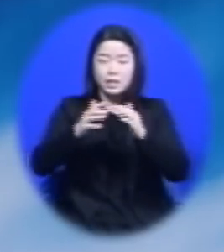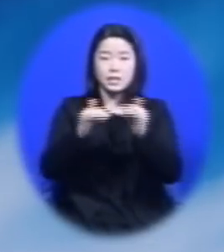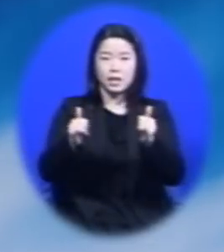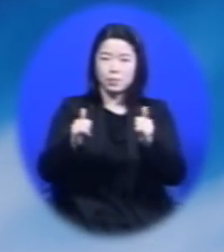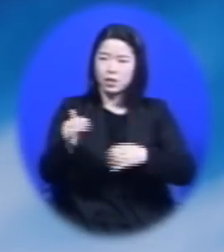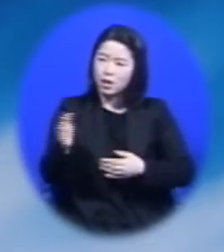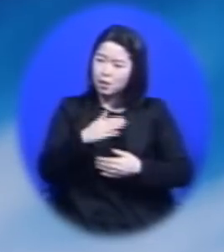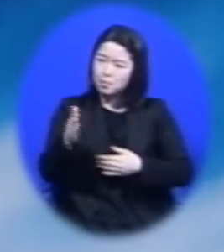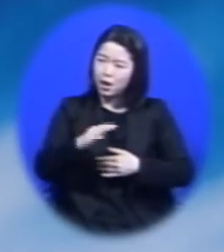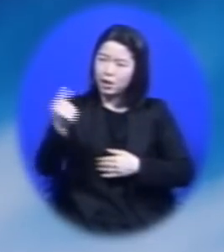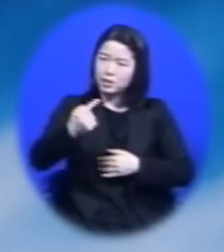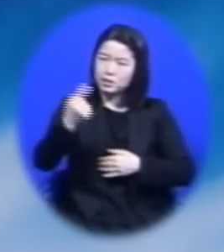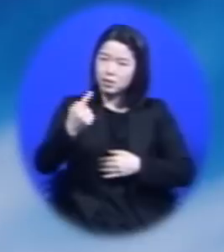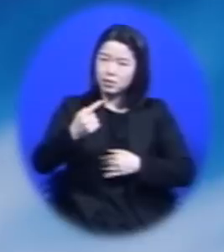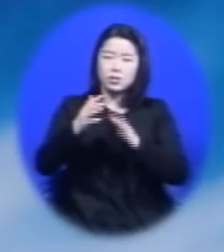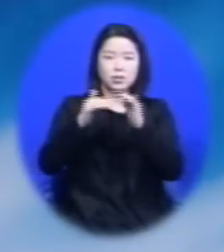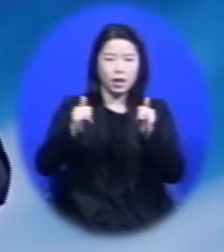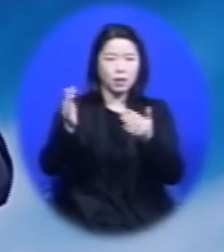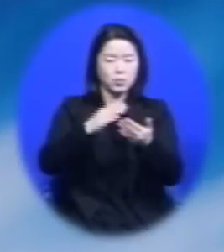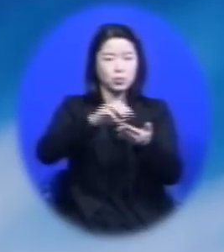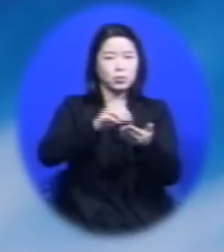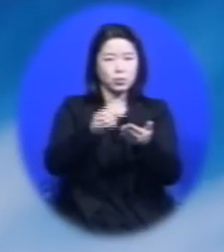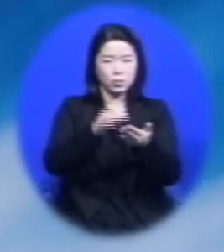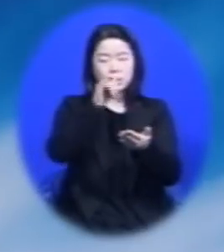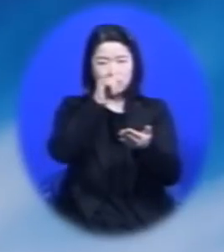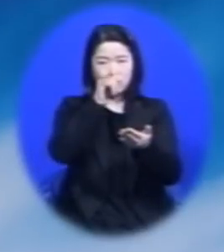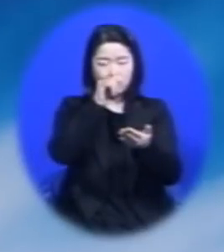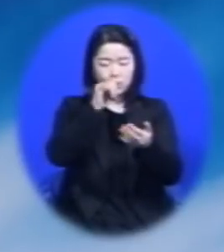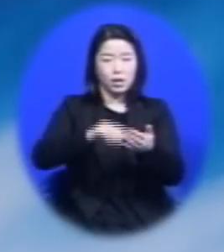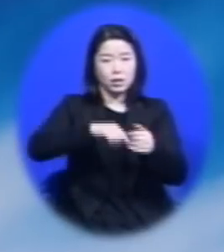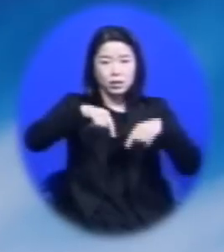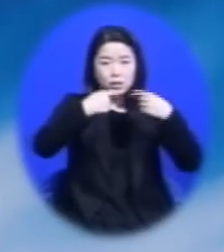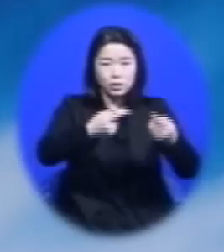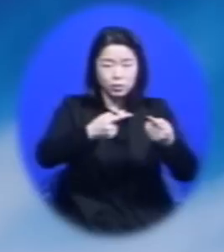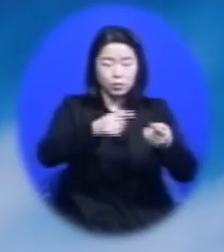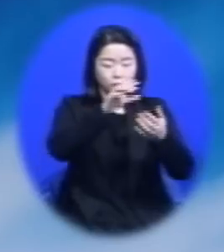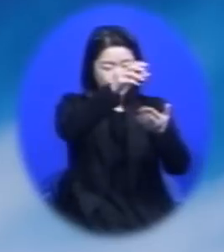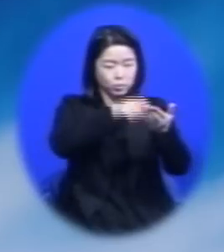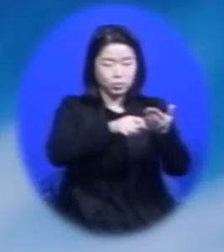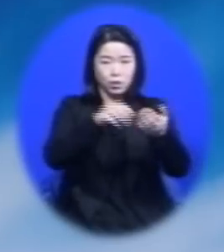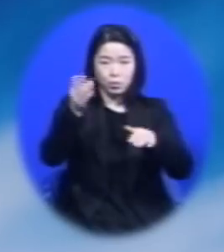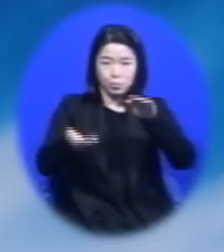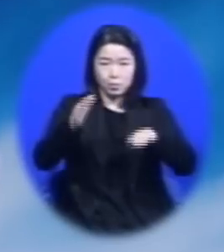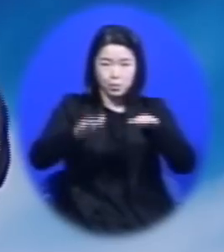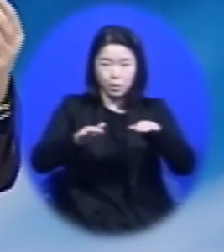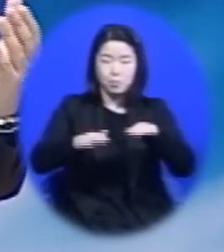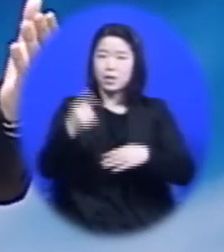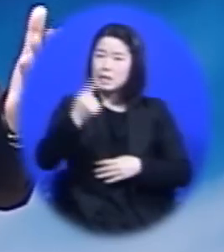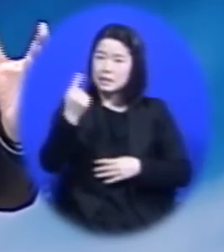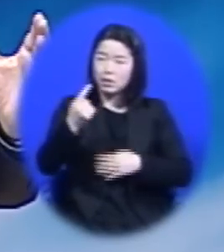천여명이 된다고 파악이 됩니다 실제로 등록 교인고 비교하면 주일 출석 인원이 한